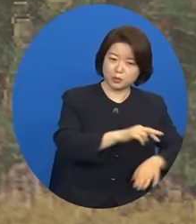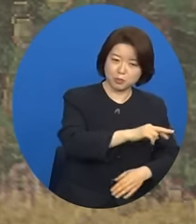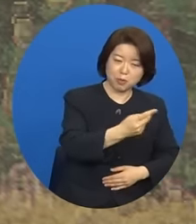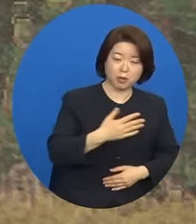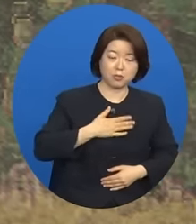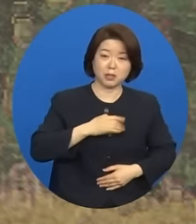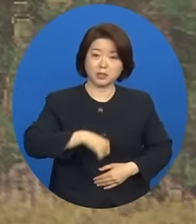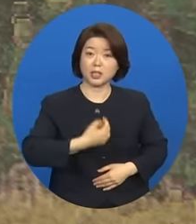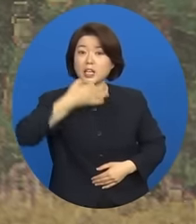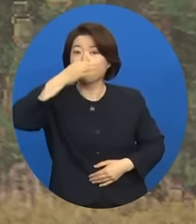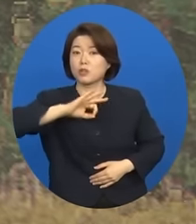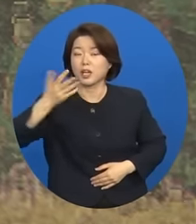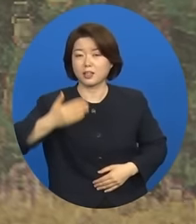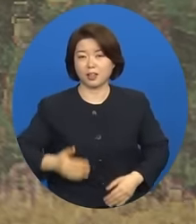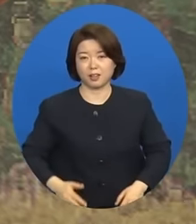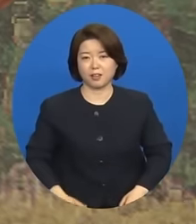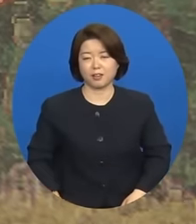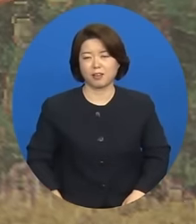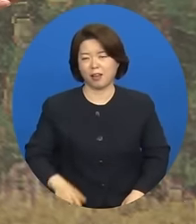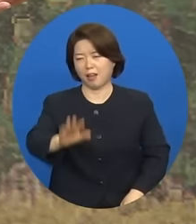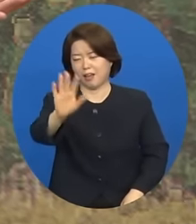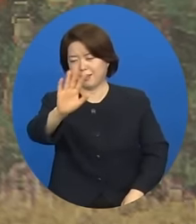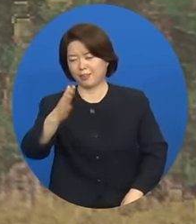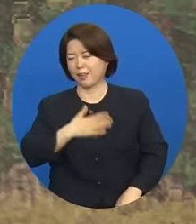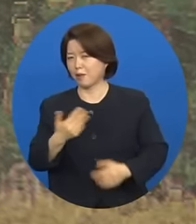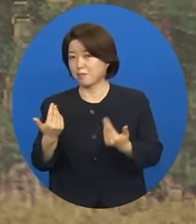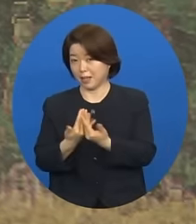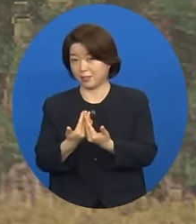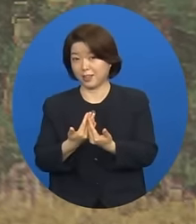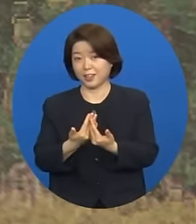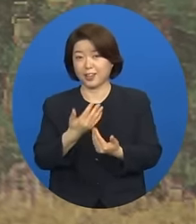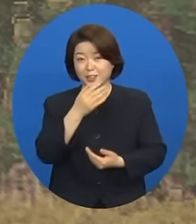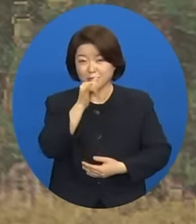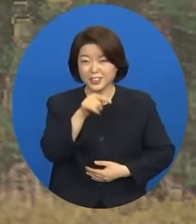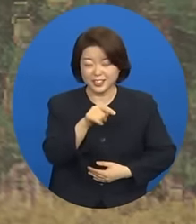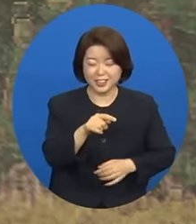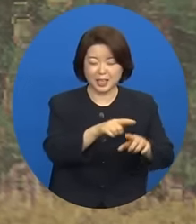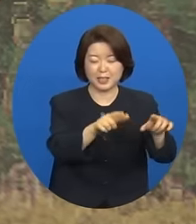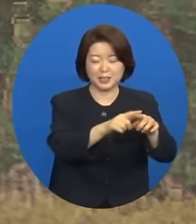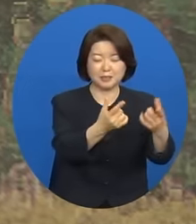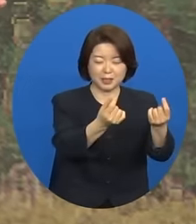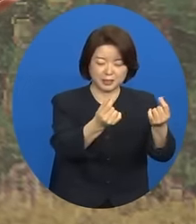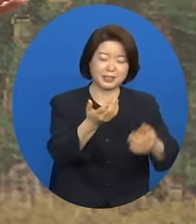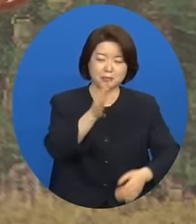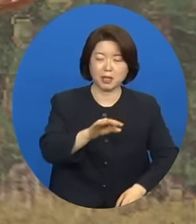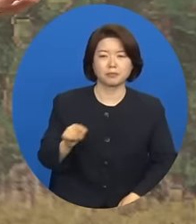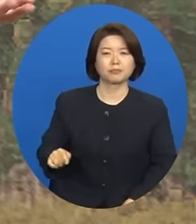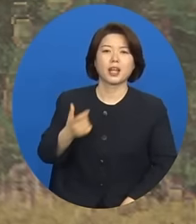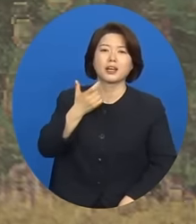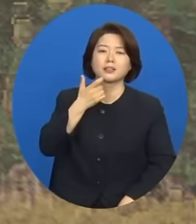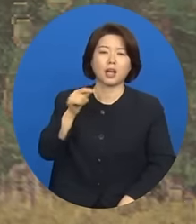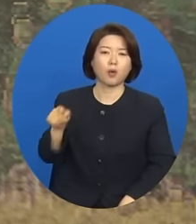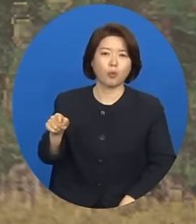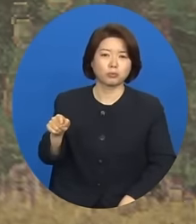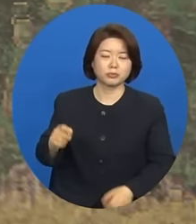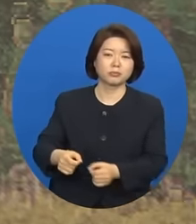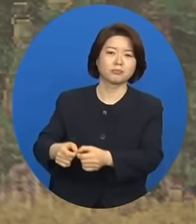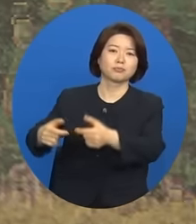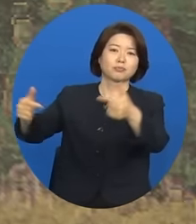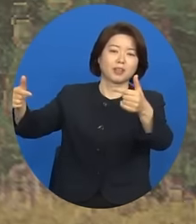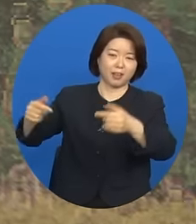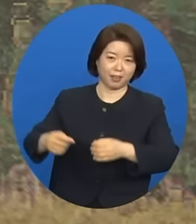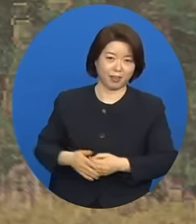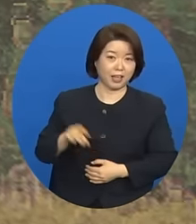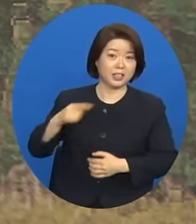유리하게 돼요. 아, 목사님 저는 반대로 되던데요. 그게 더 훨씬 더 일반적인 경험인데요. 사실 이런